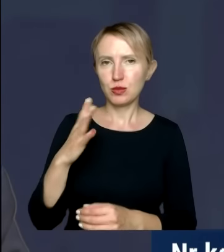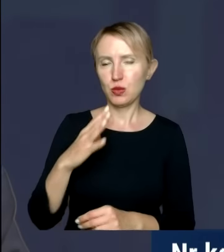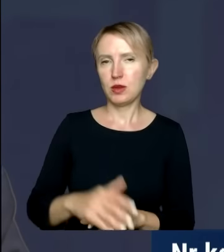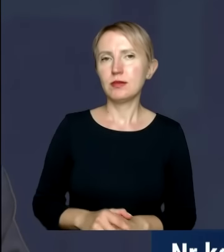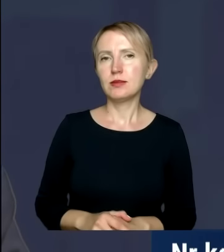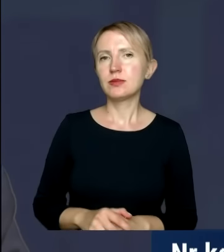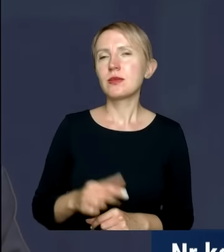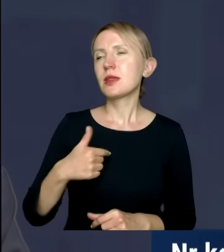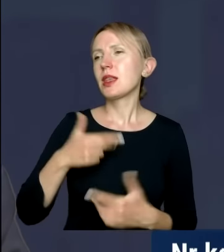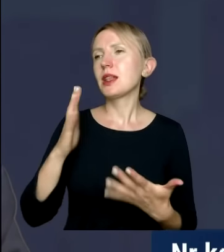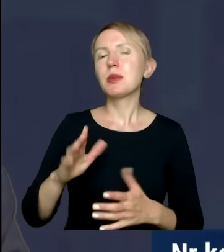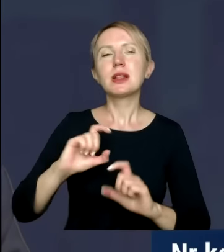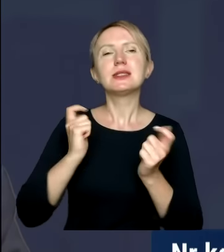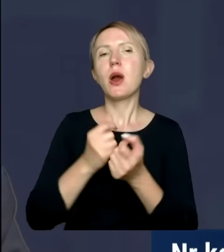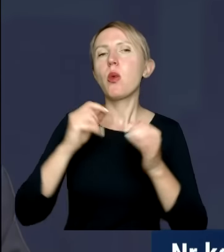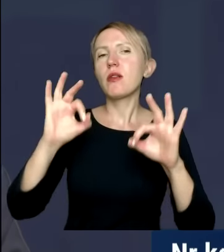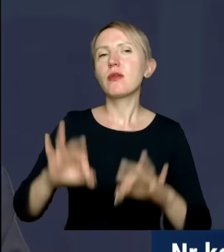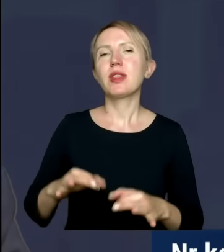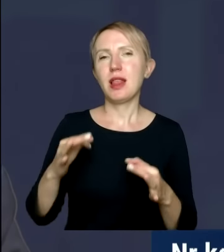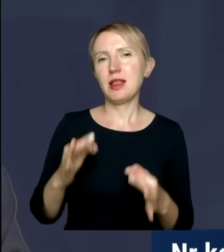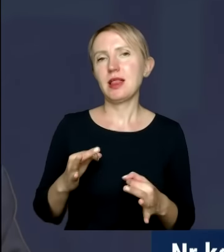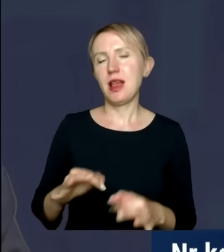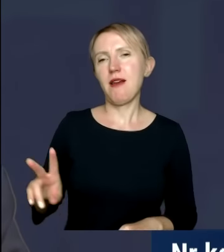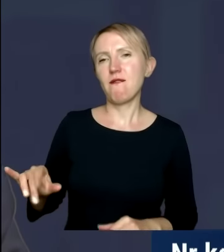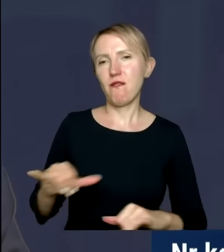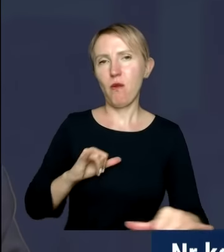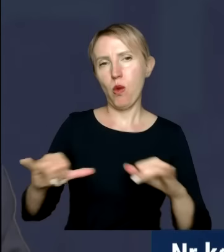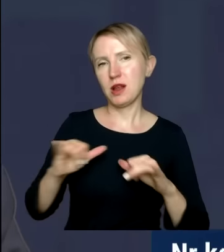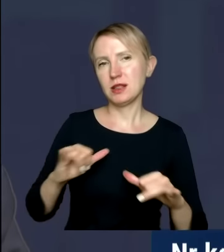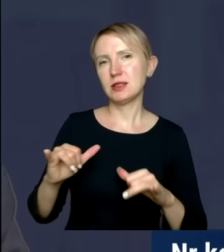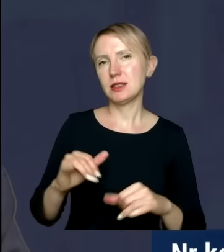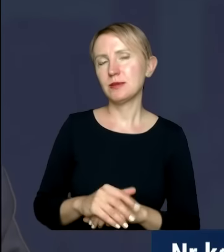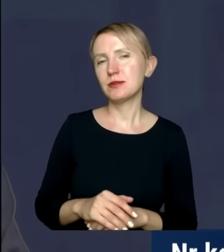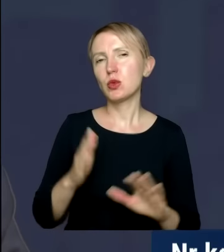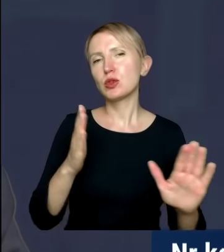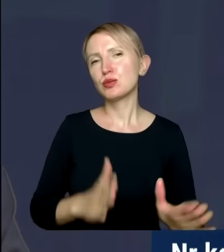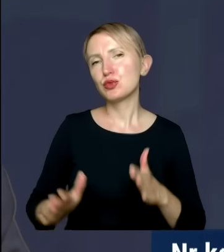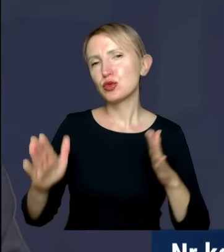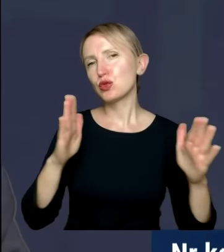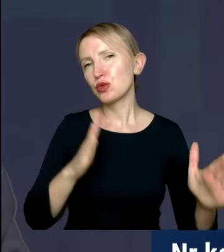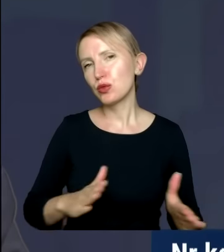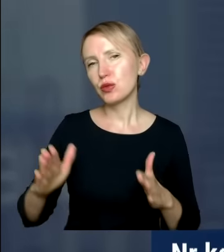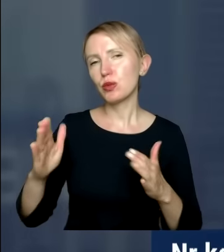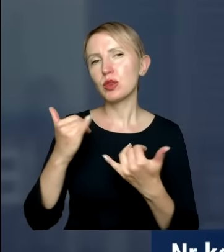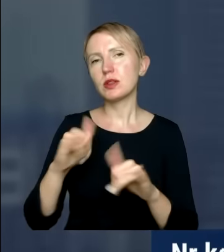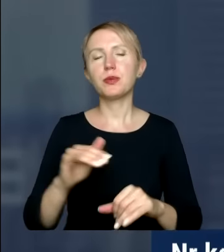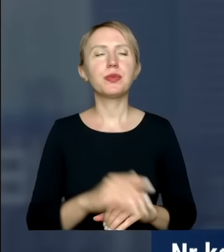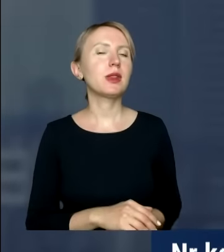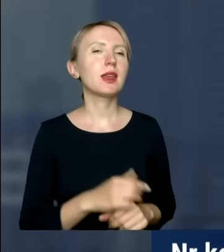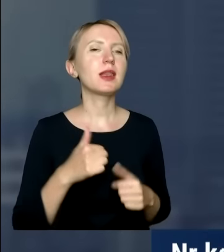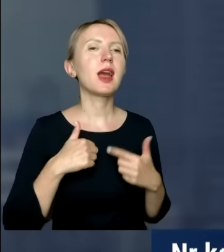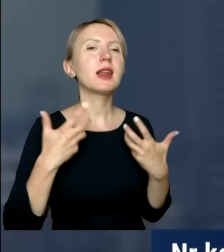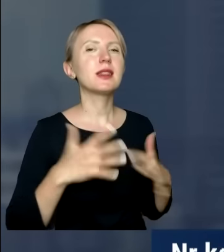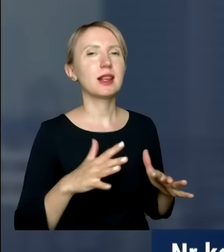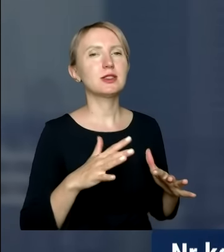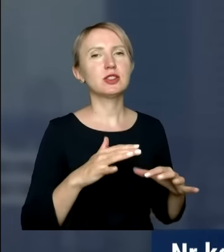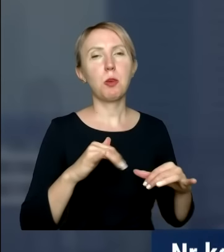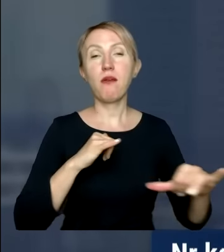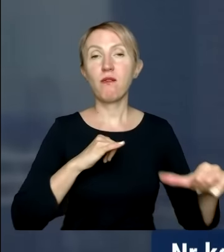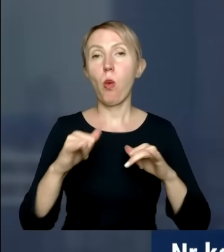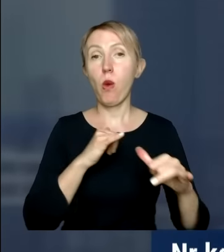nie będę zrzucał całej winy na obecną obecną władzę No bo cyk przygotować w ogóle jestem bardzo daleka żeby na władzę zrzucać